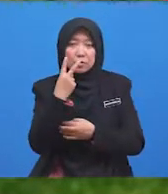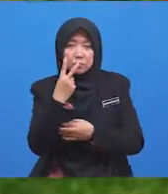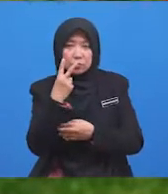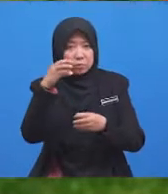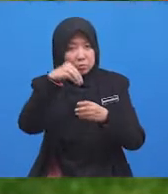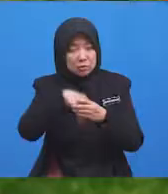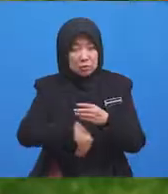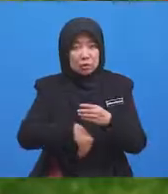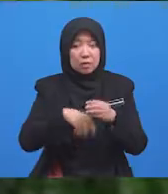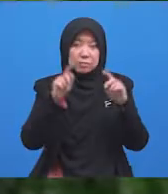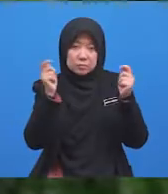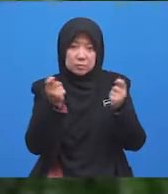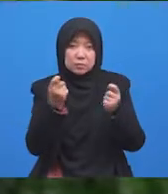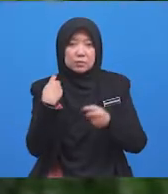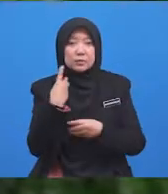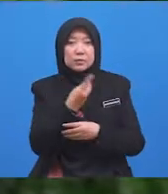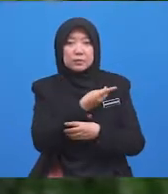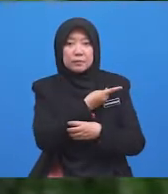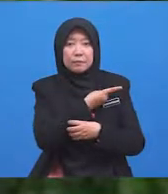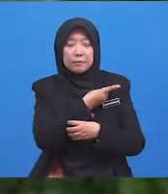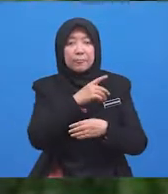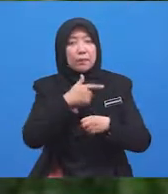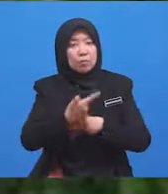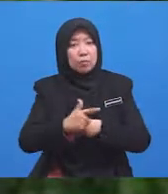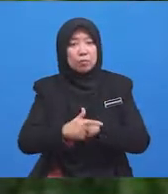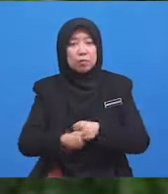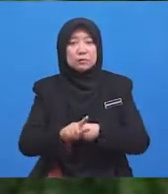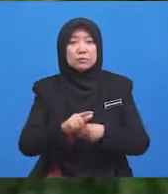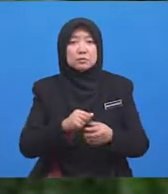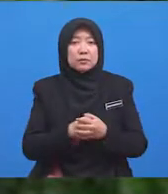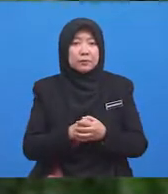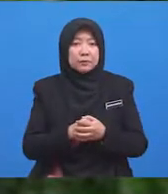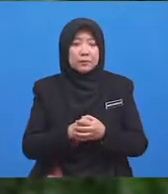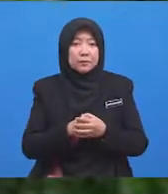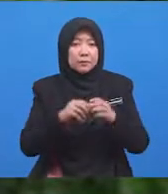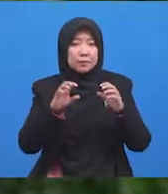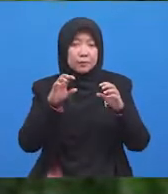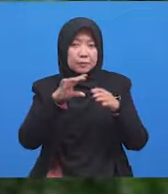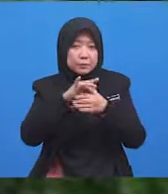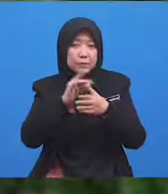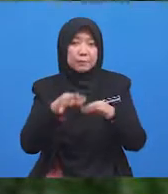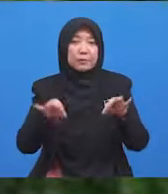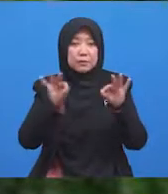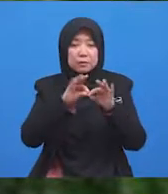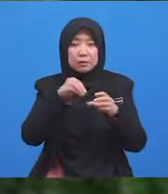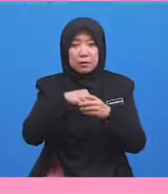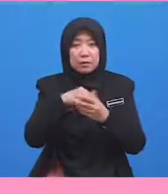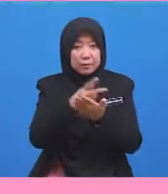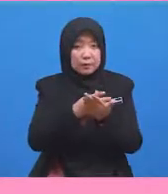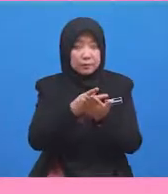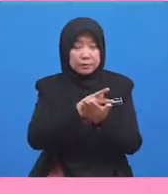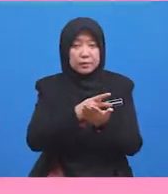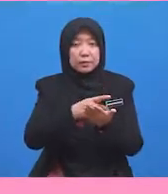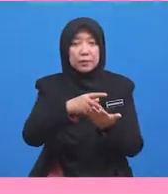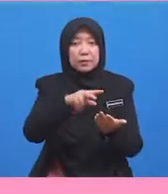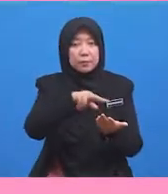Robinson kita pada hari ini dengan mengupas beberapa komponen penting dalam kajian puisi modem ini